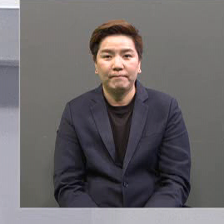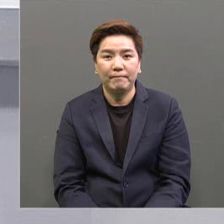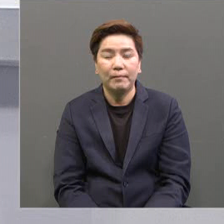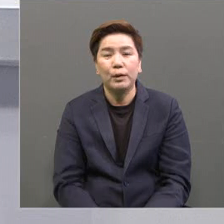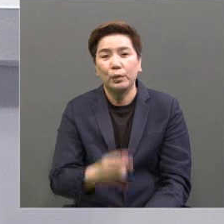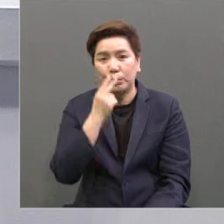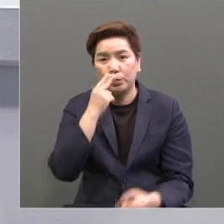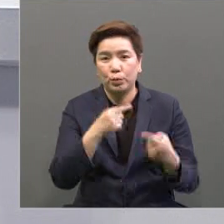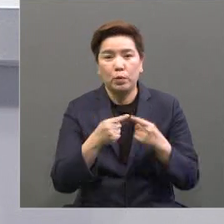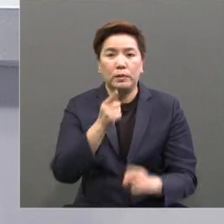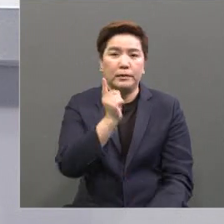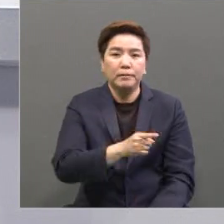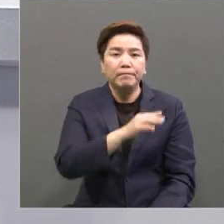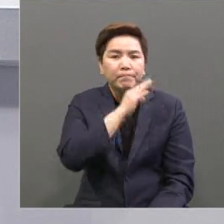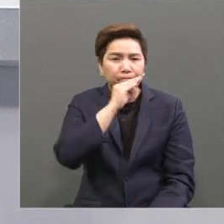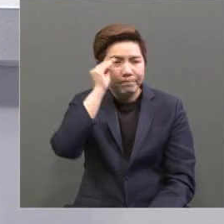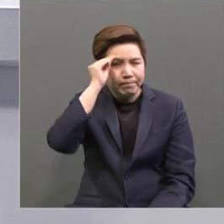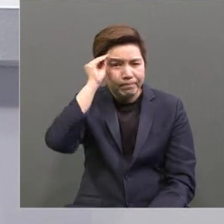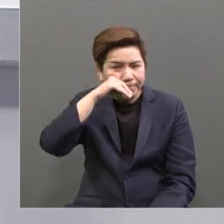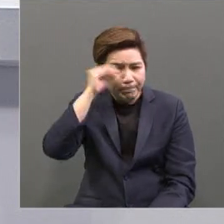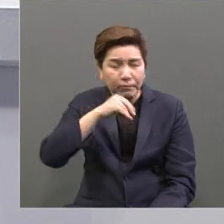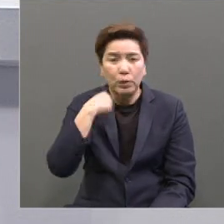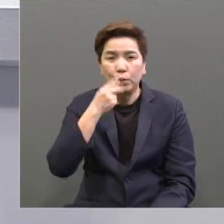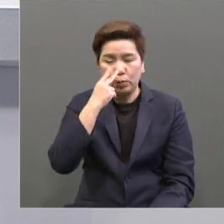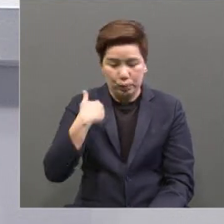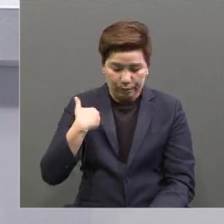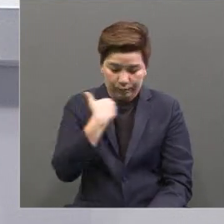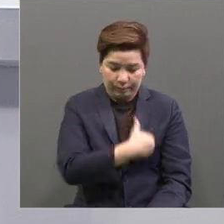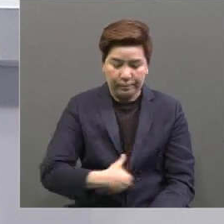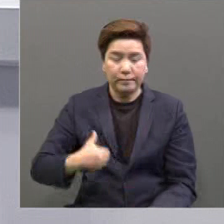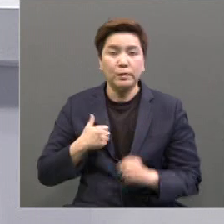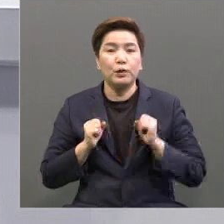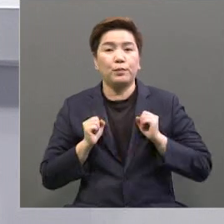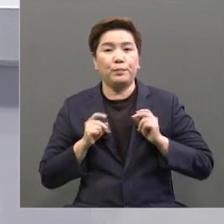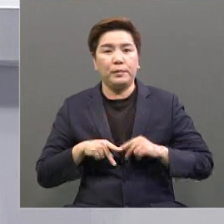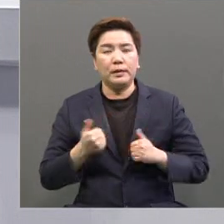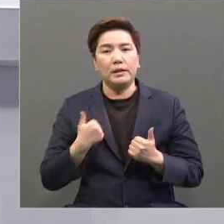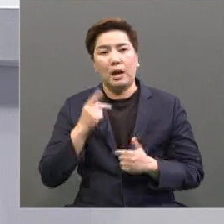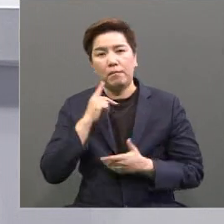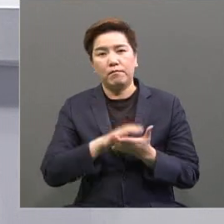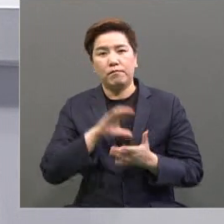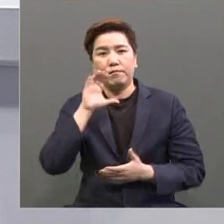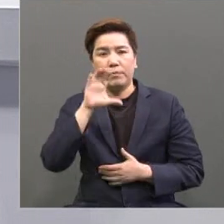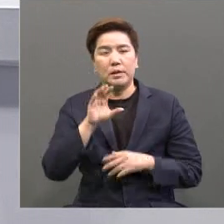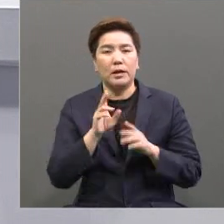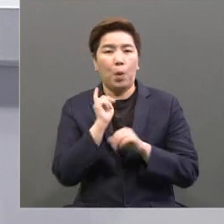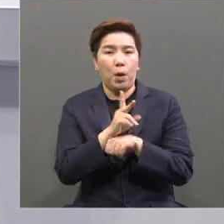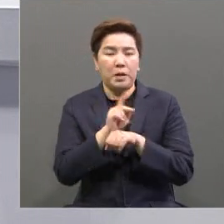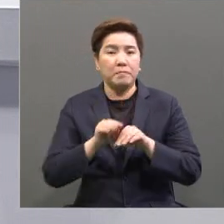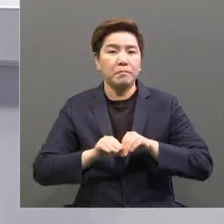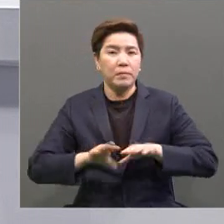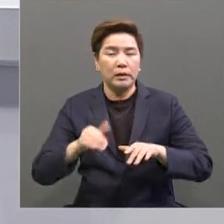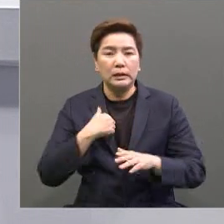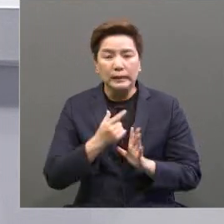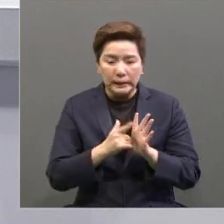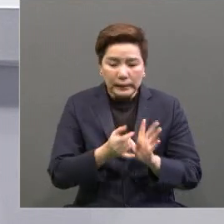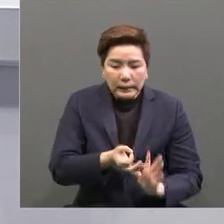อ่ะไปต่อกันที่ชัวร์หรือมั่นิ่มวันนี้ชัวร์หรือมั่นิ่มก็เป็นประเด็นสุขภาพอีกแล้วนะครับเรื่องของที่มีการแชร์กันบนโลกออนไลน์นะครับบอกว่า